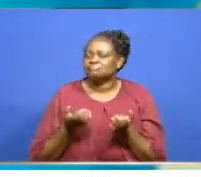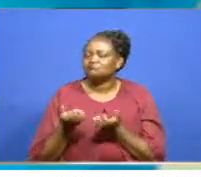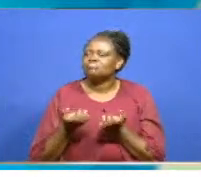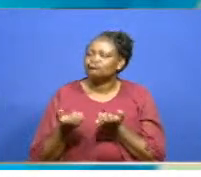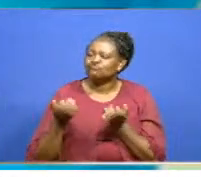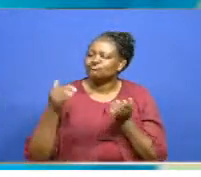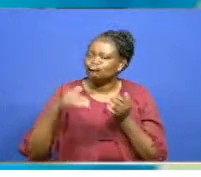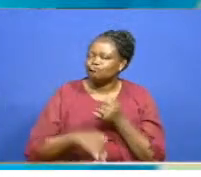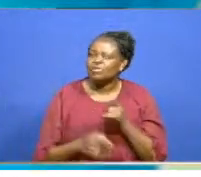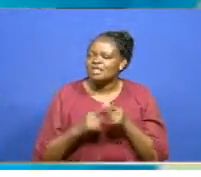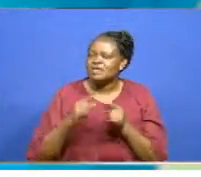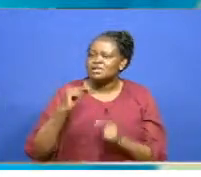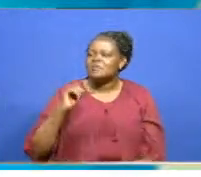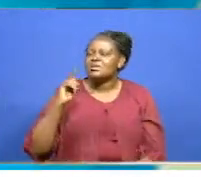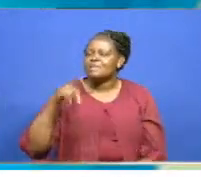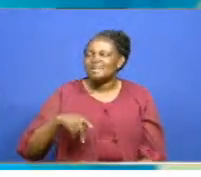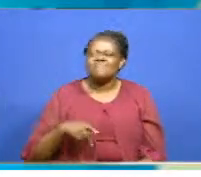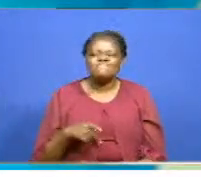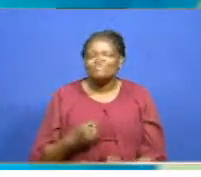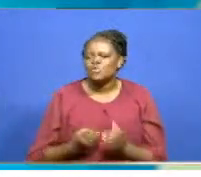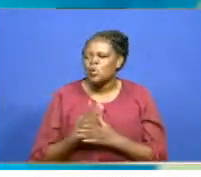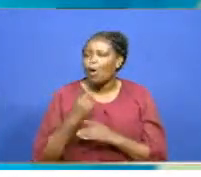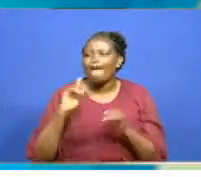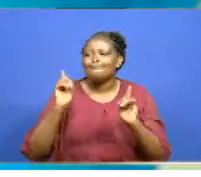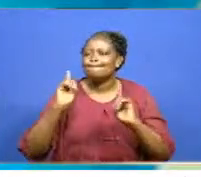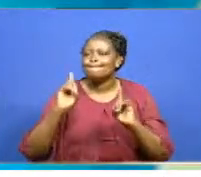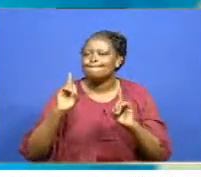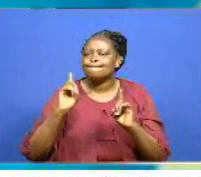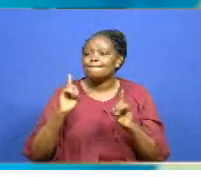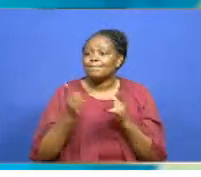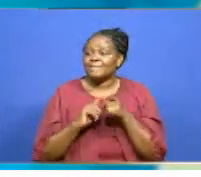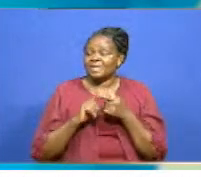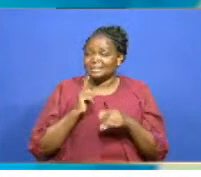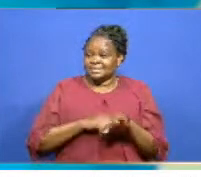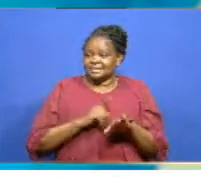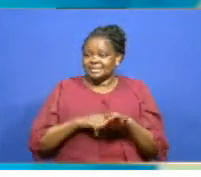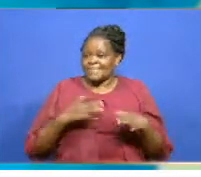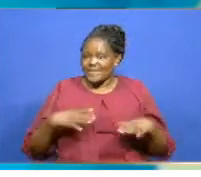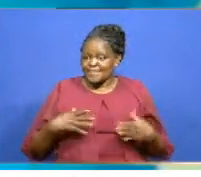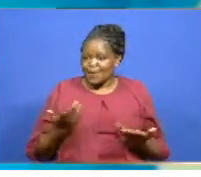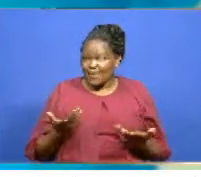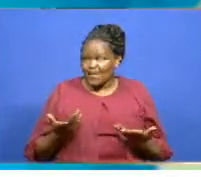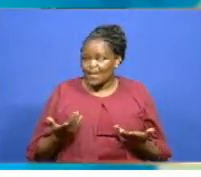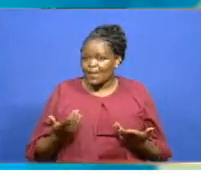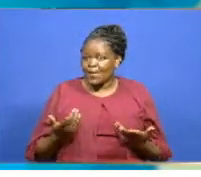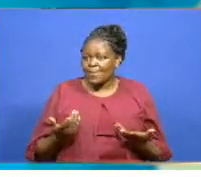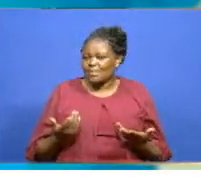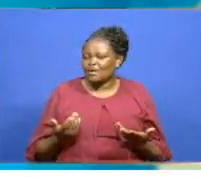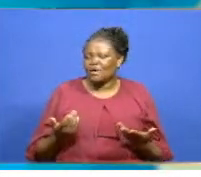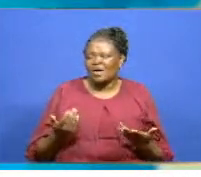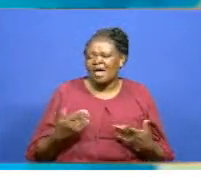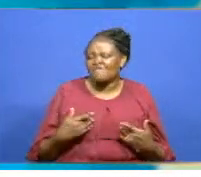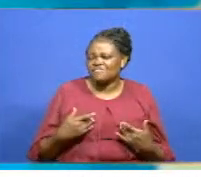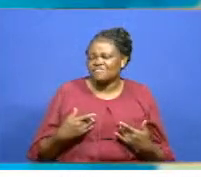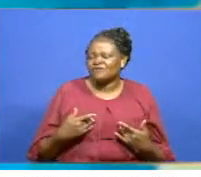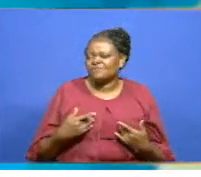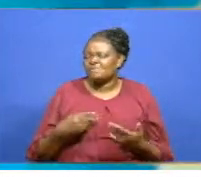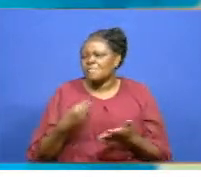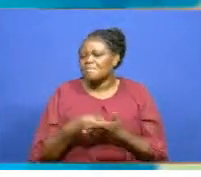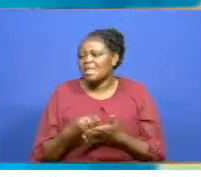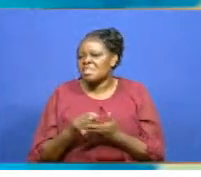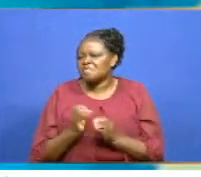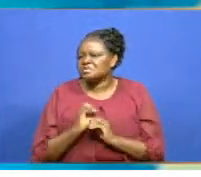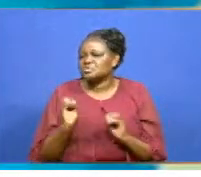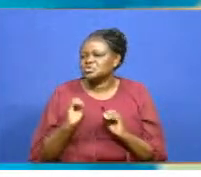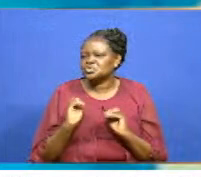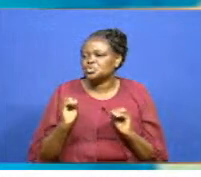unapata kwamba GDP yetu haiwezi kukua kwa sababu hakuna transactions. Na wakati watu hawana what we call disposable income, and then unapata kwamba